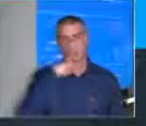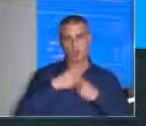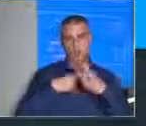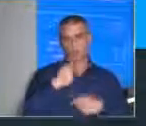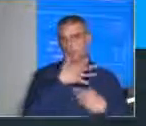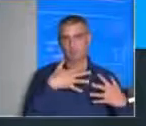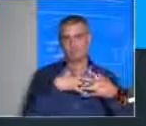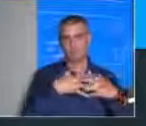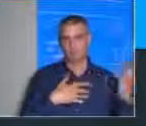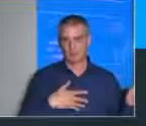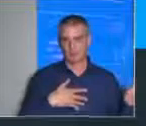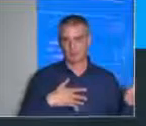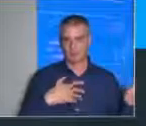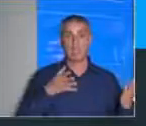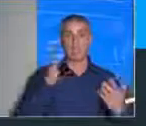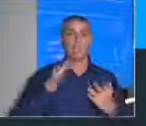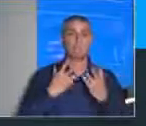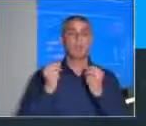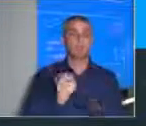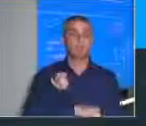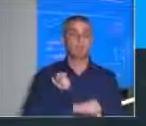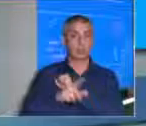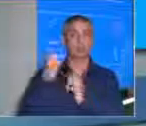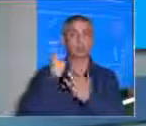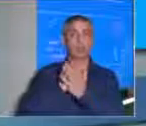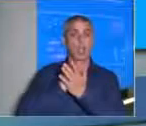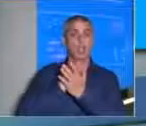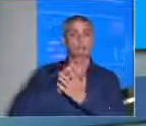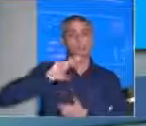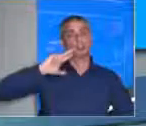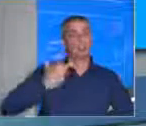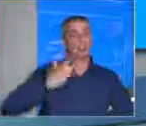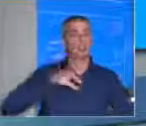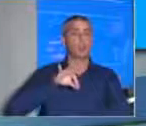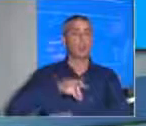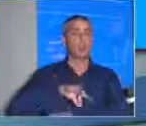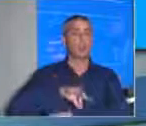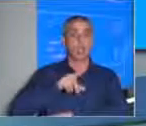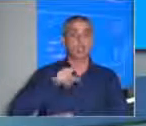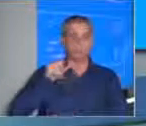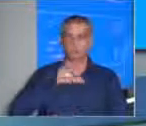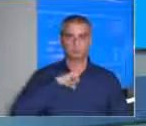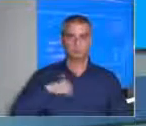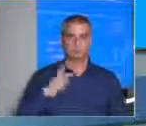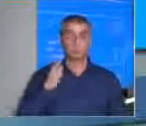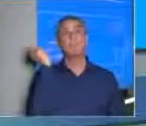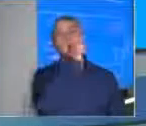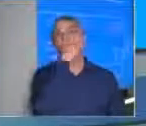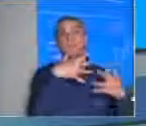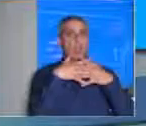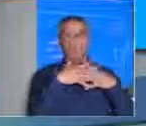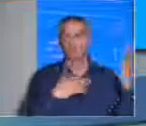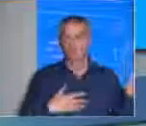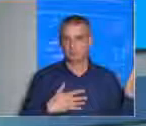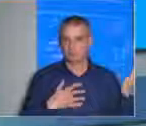שנה מאשר בארצות הברית, מה גם שהרבה מהסטודנטים לתואר שלישי במקצועות האלו הם בכלל סינים בארצות הברית,